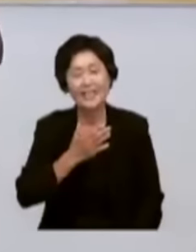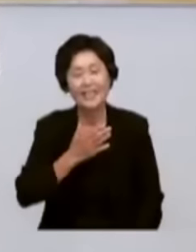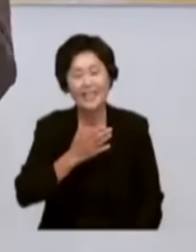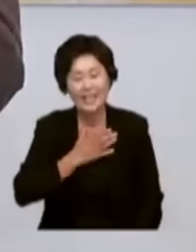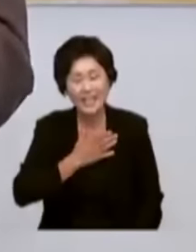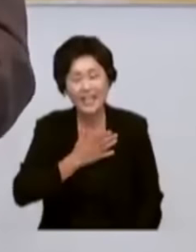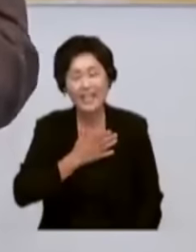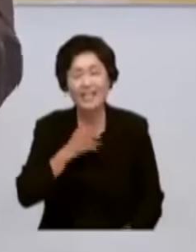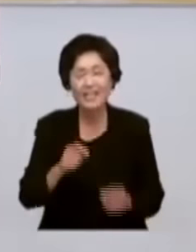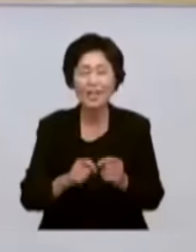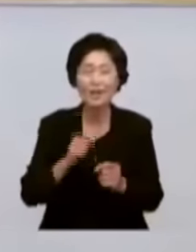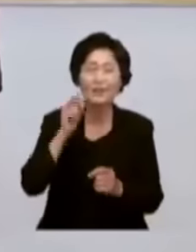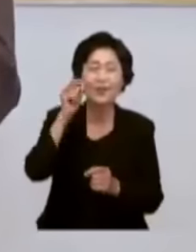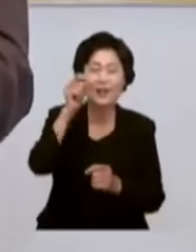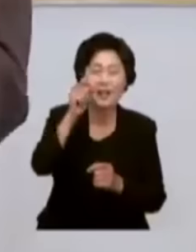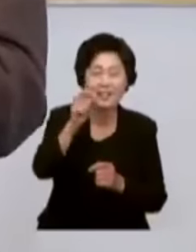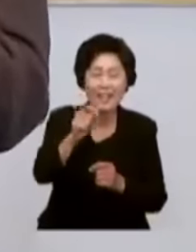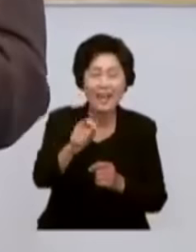나에게